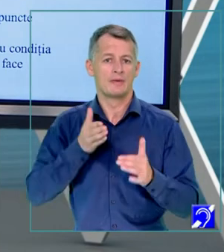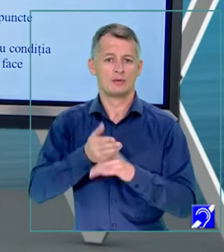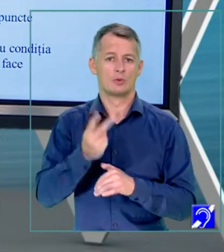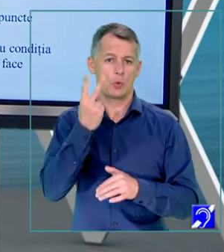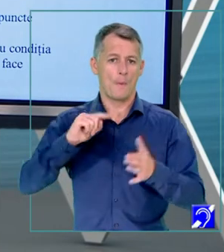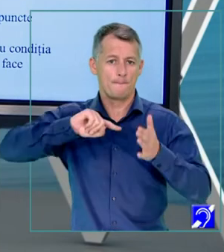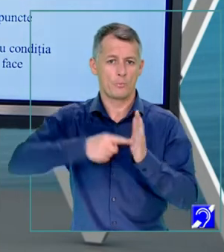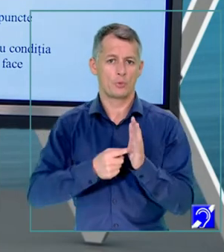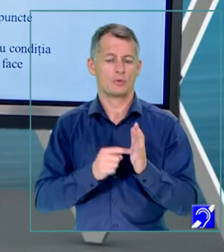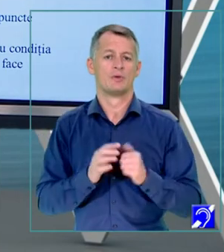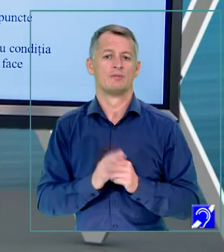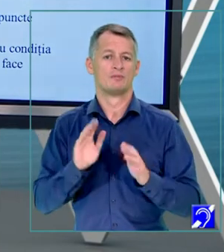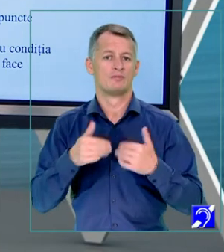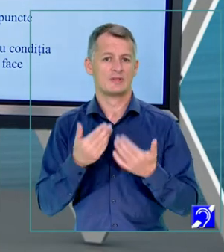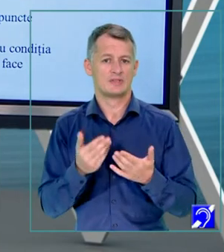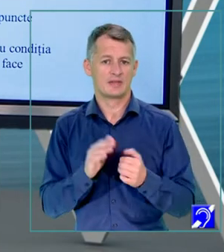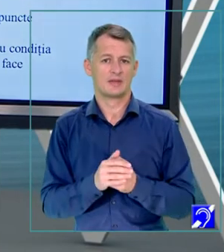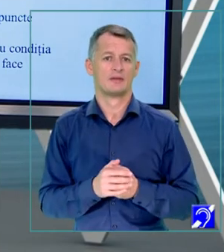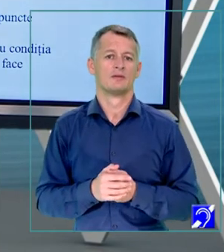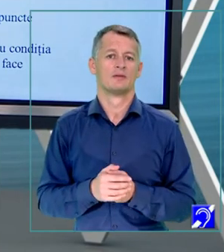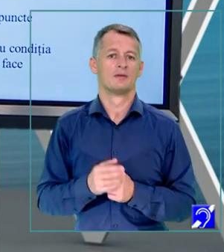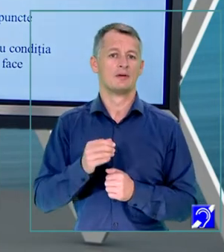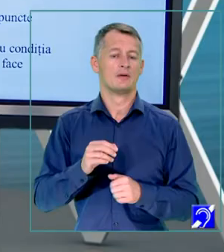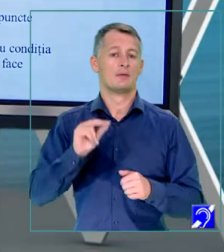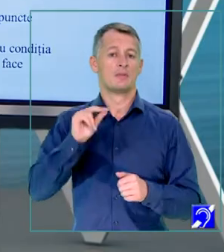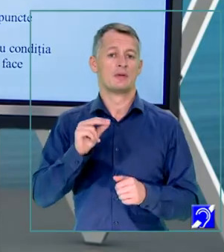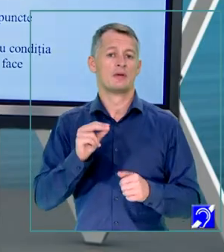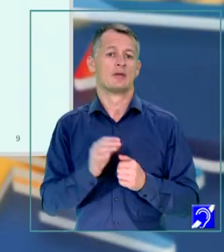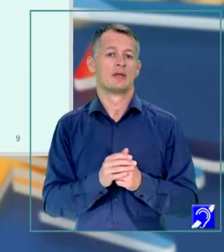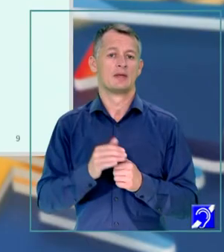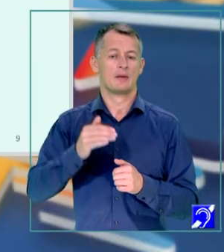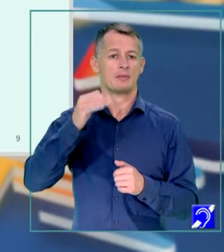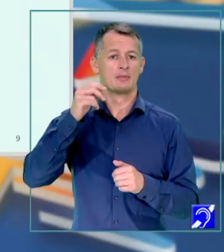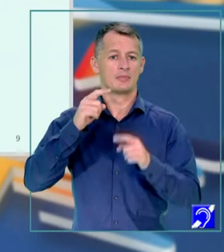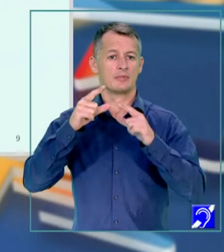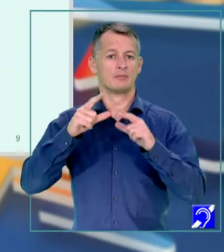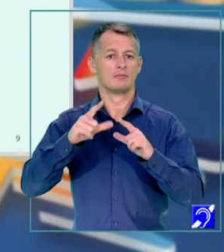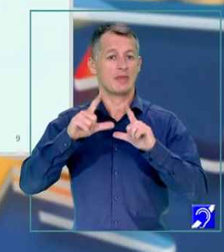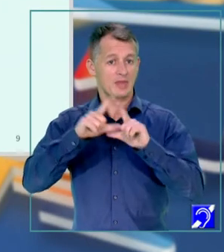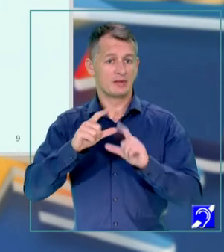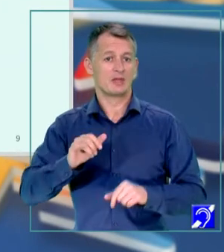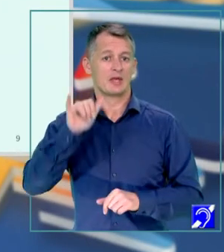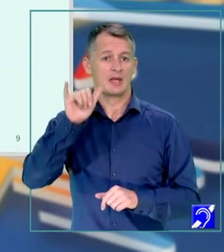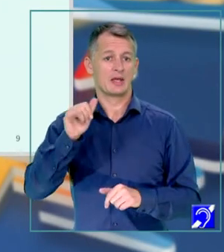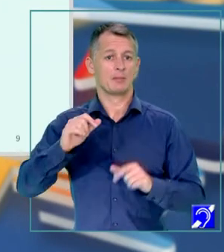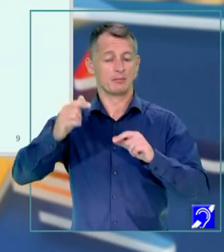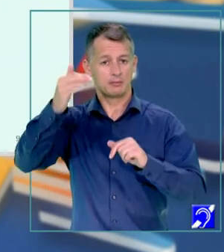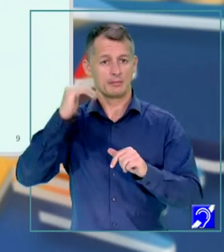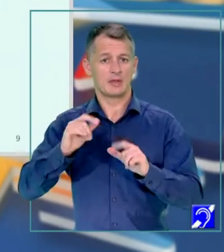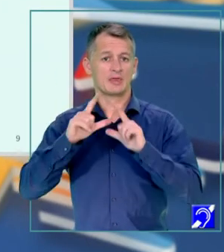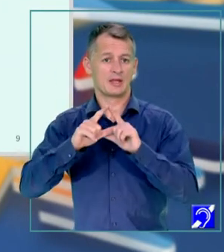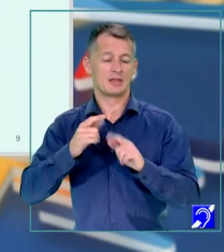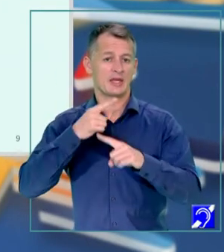izolată e formula Fanta m egal cu Delta l pe Delta x diferența coordonatelor x 2 minute egal cu 1 supra